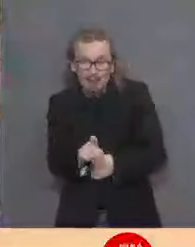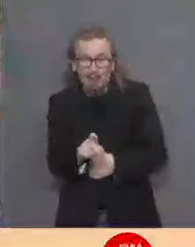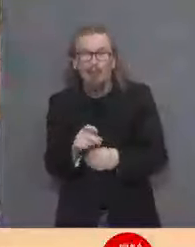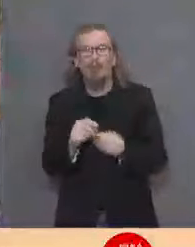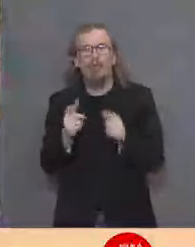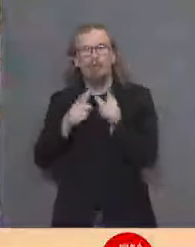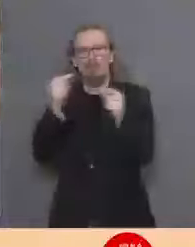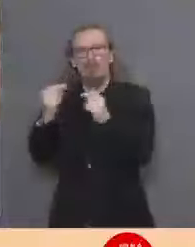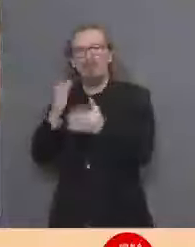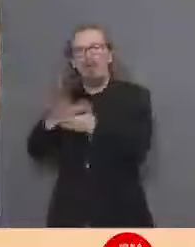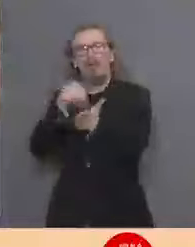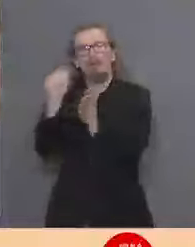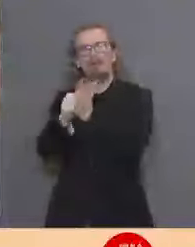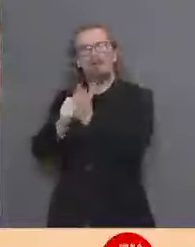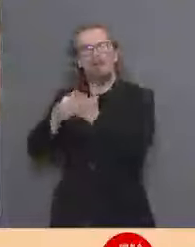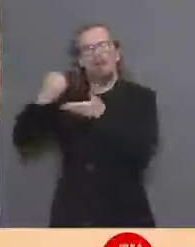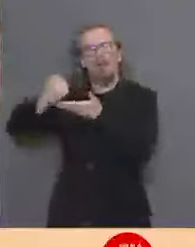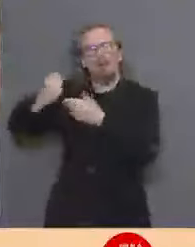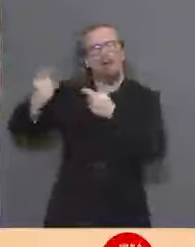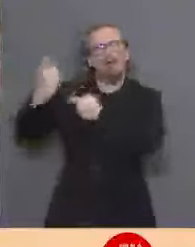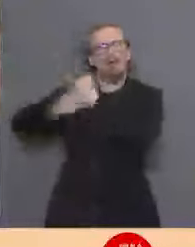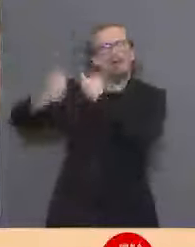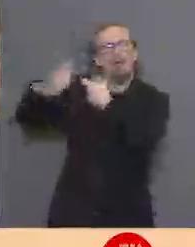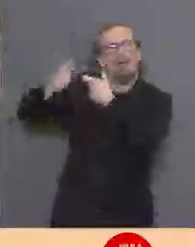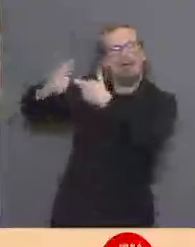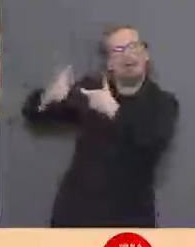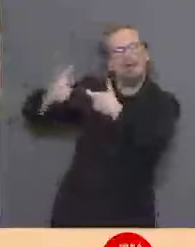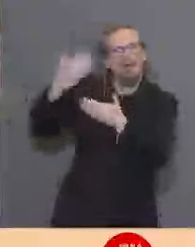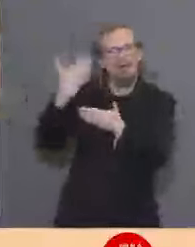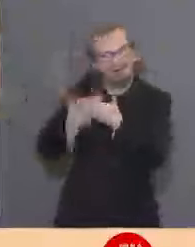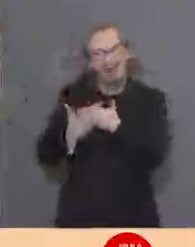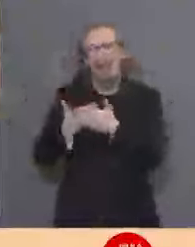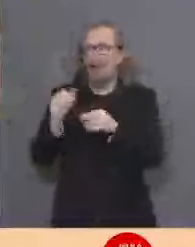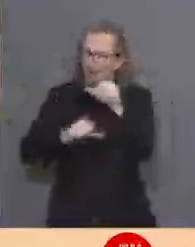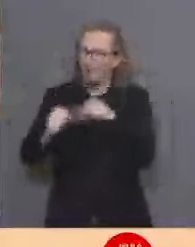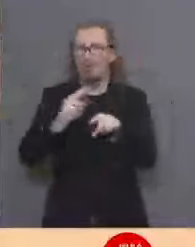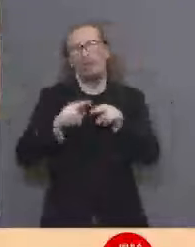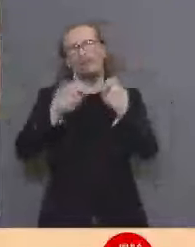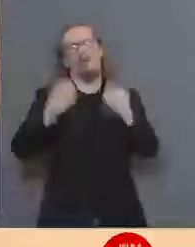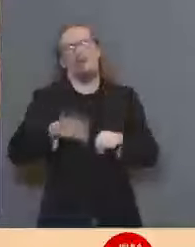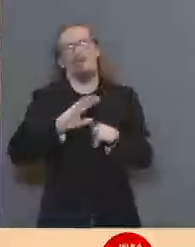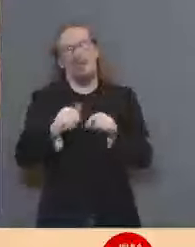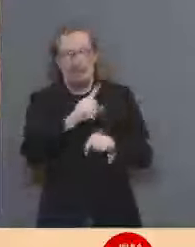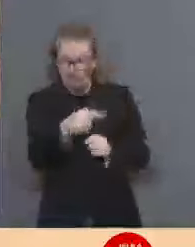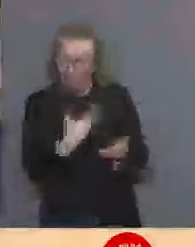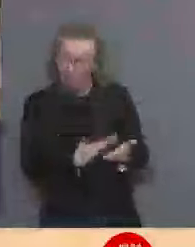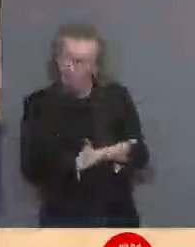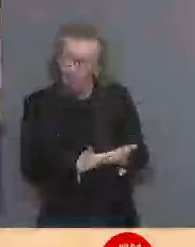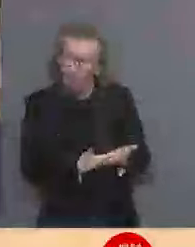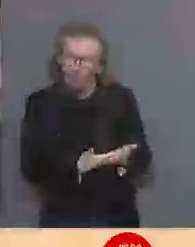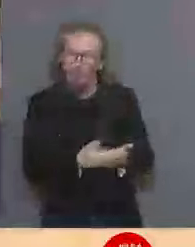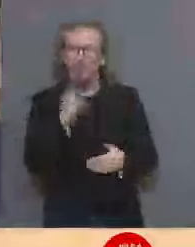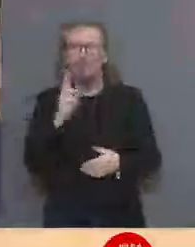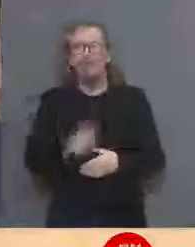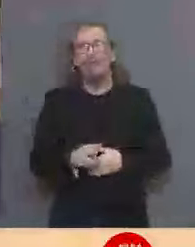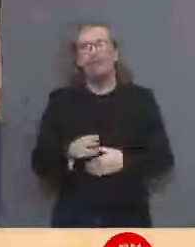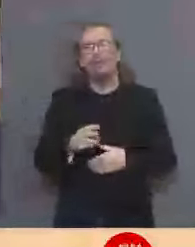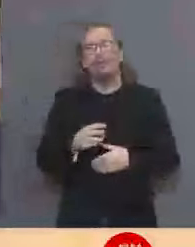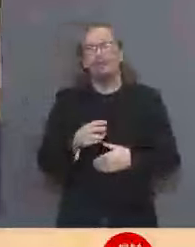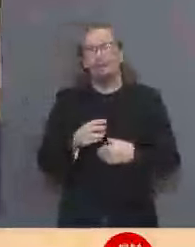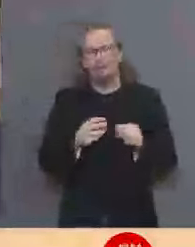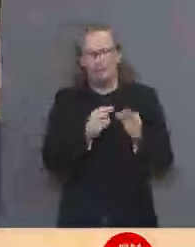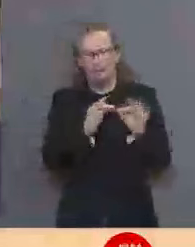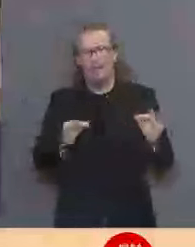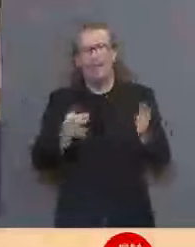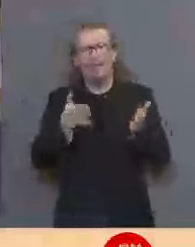jardin aux monuments historiques qui ne pourra qu'encadrer tout projet de rénovation? Il est difficile d'en présumer à la lecture de